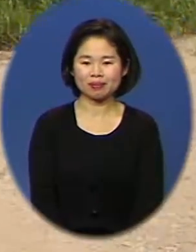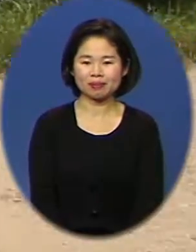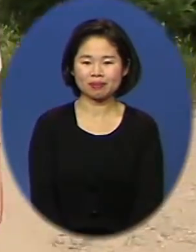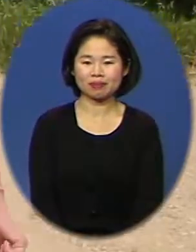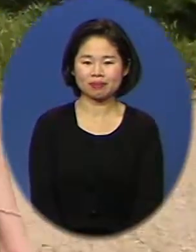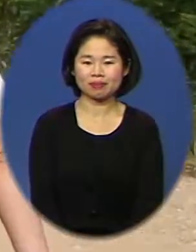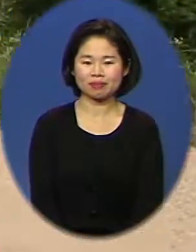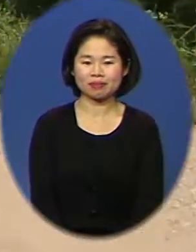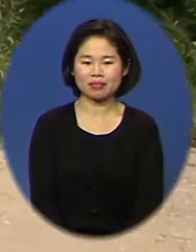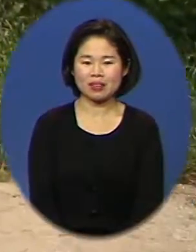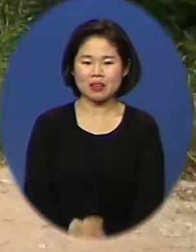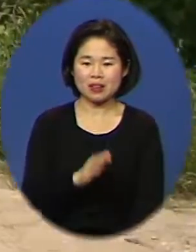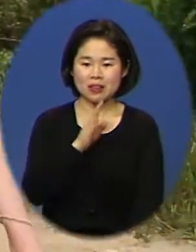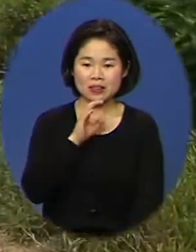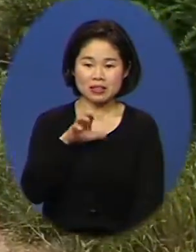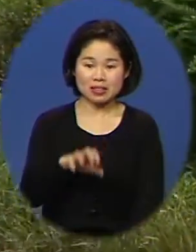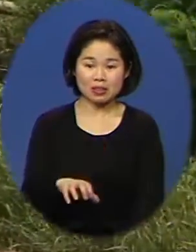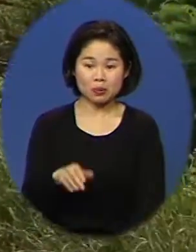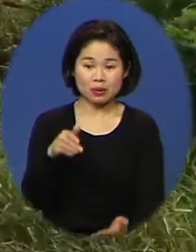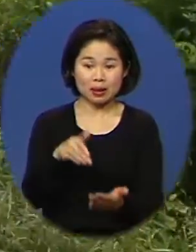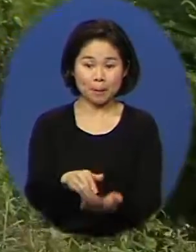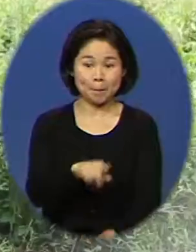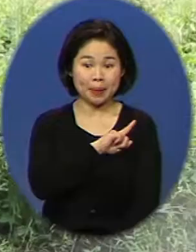200m. 제일 먼저 현장에 도착한 에바.